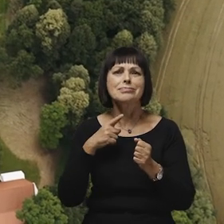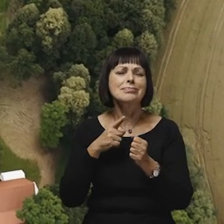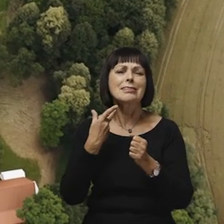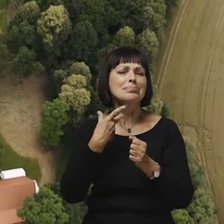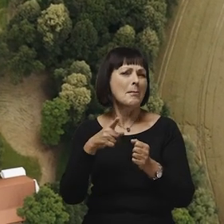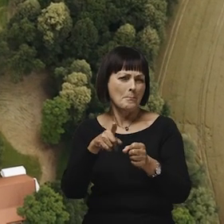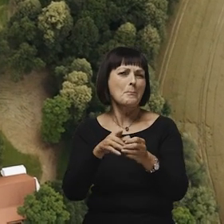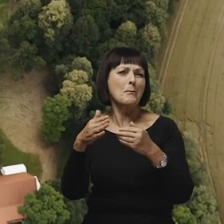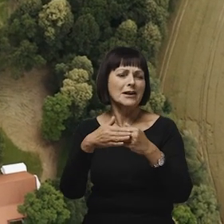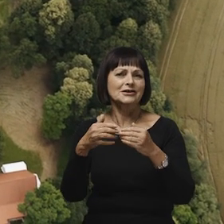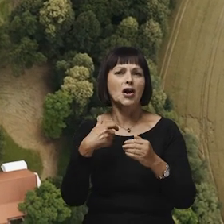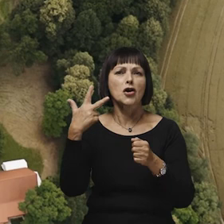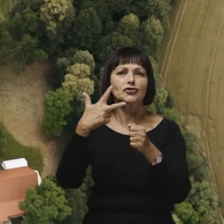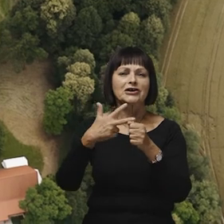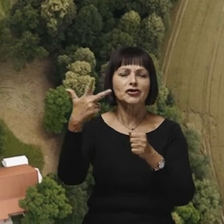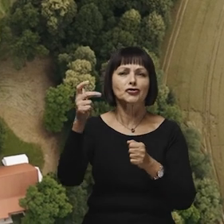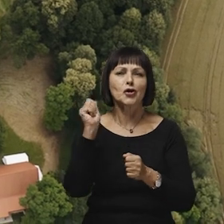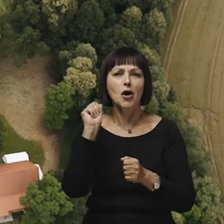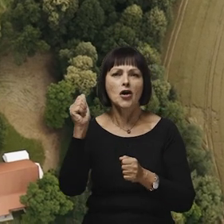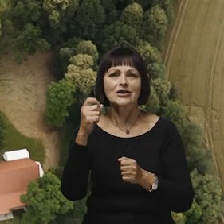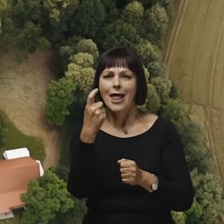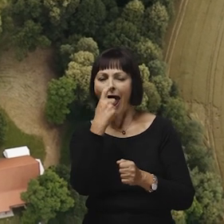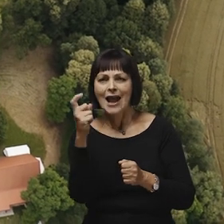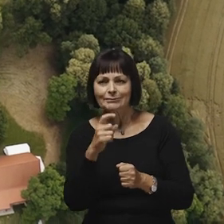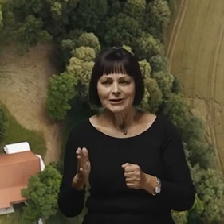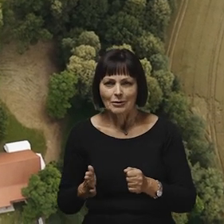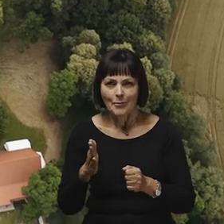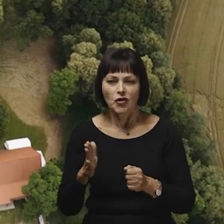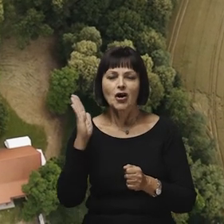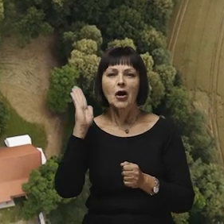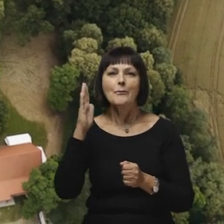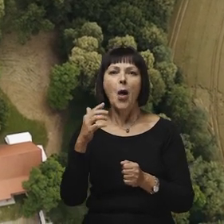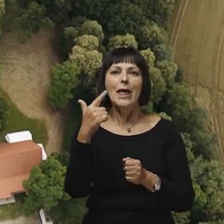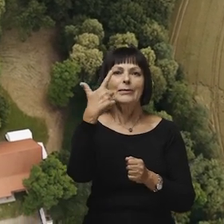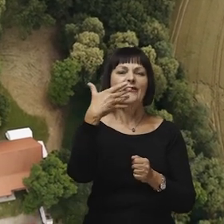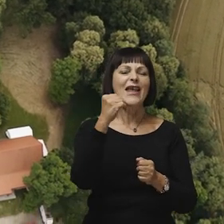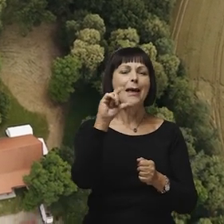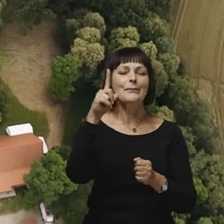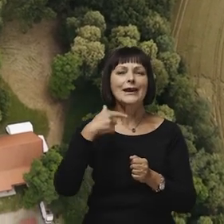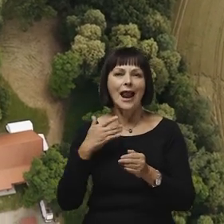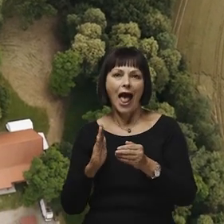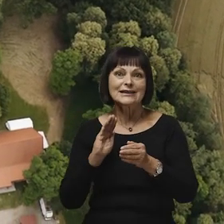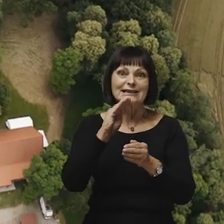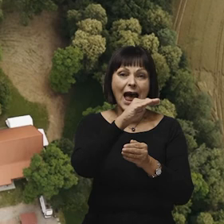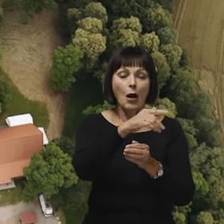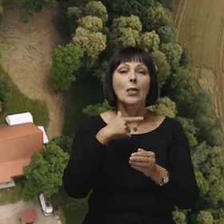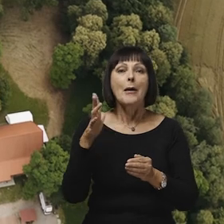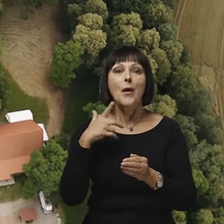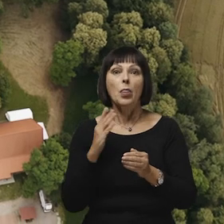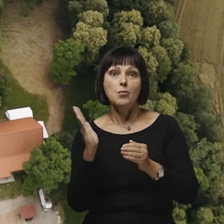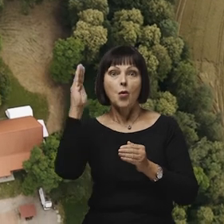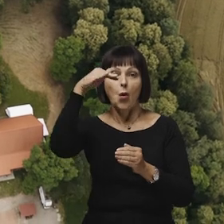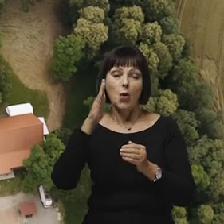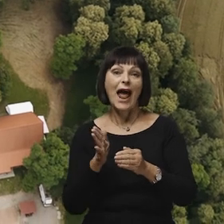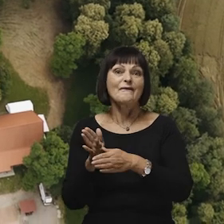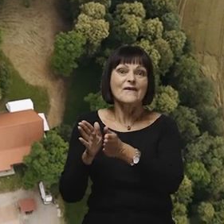ale i z Paryża. 33 godziny jazdy ekspresem, a potem 2 mile na zachód i przez górę skręcić w lewo, a następnie